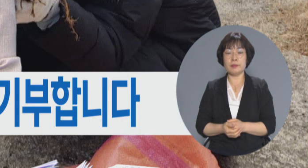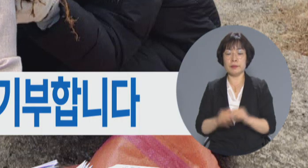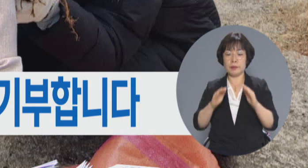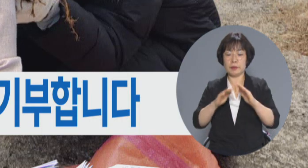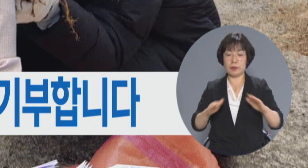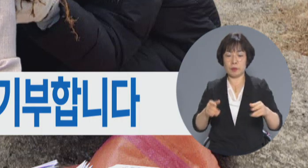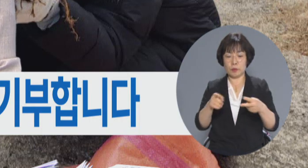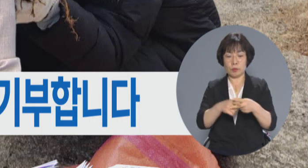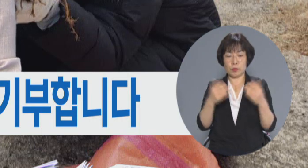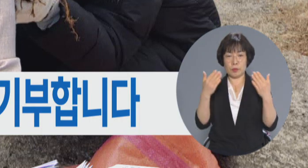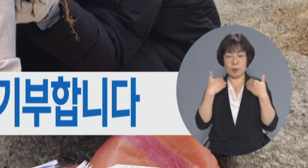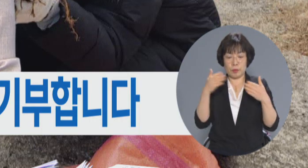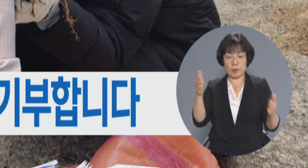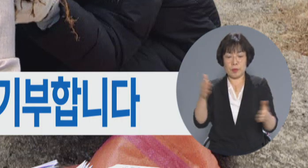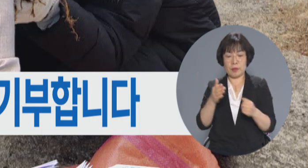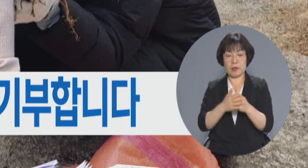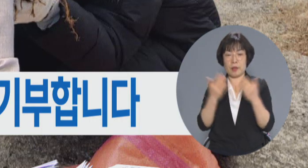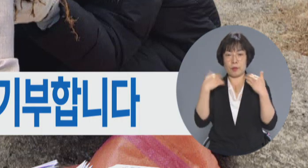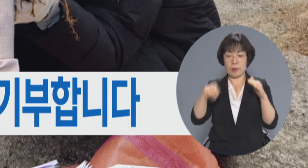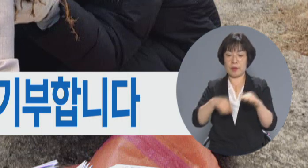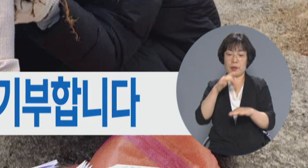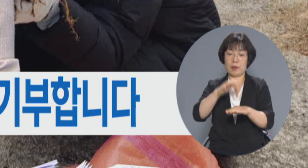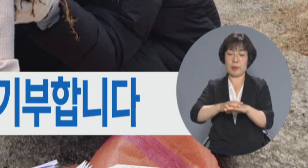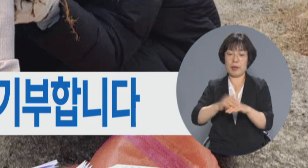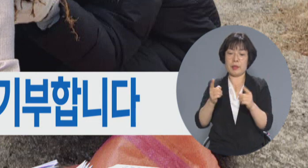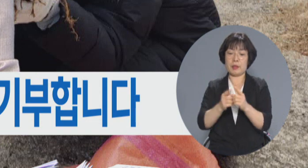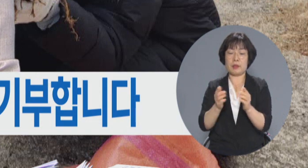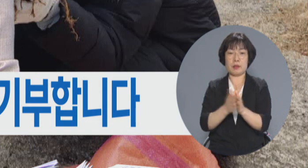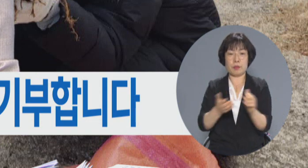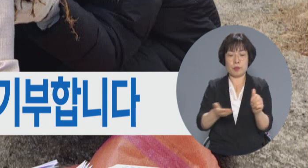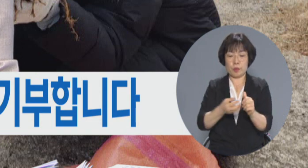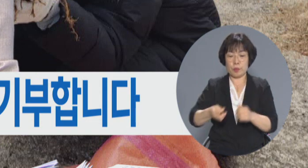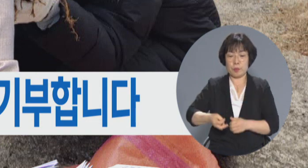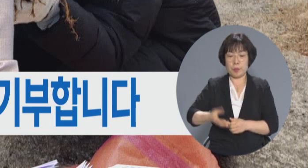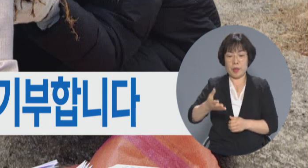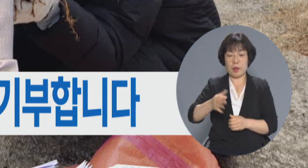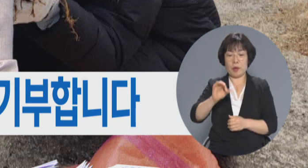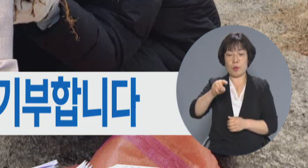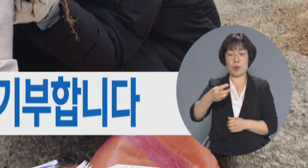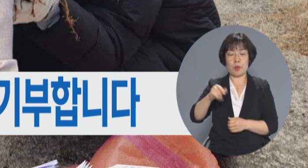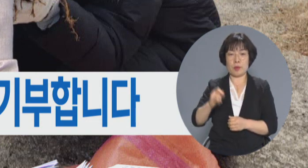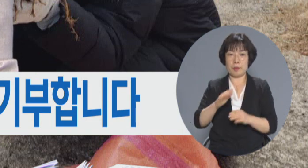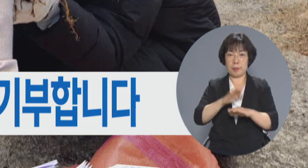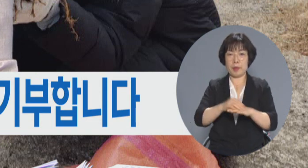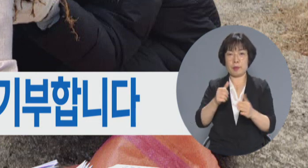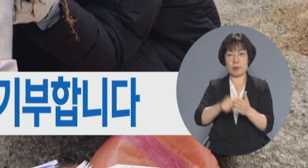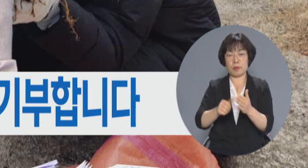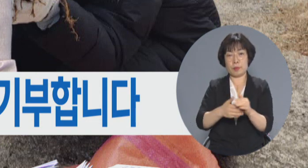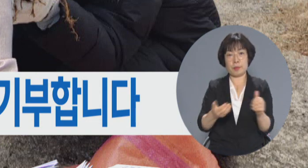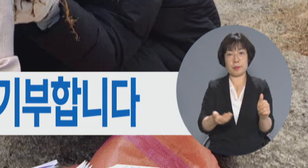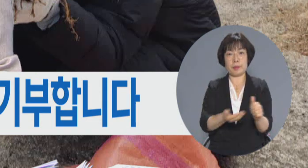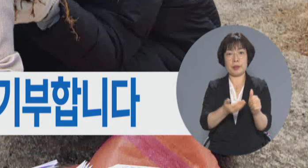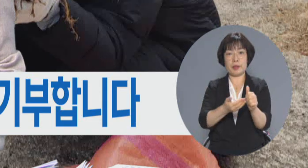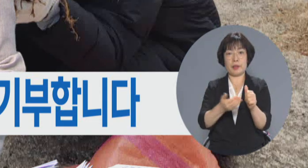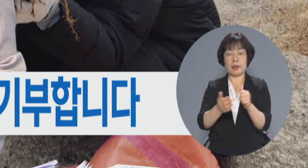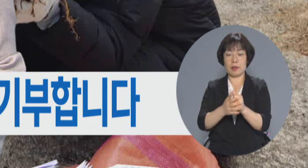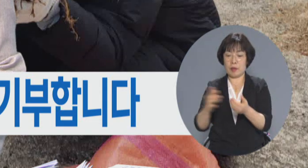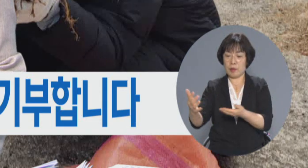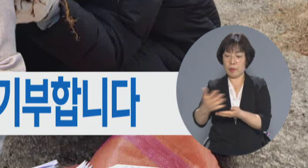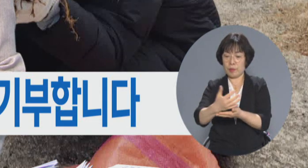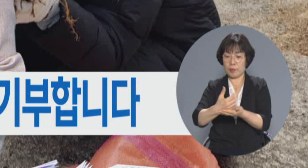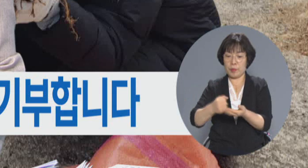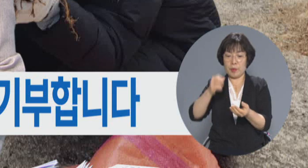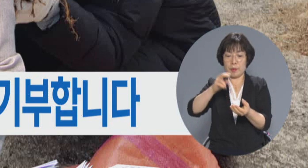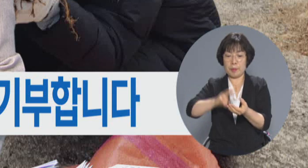전남의 한 초등학교 학생들이 학교 내 밭을 직접 일구고 씨를 뿌려 울금 등 농산물을 키웠는데요. 수확한